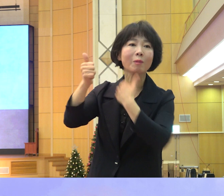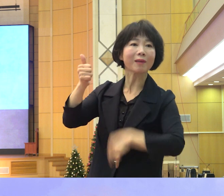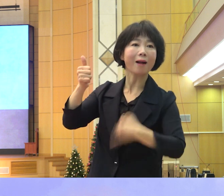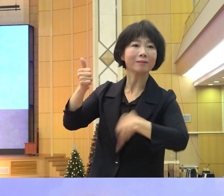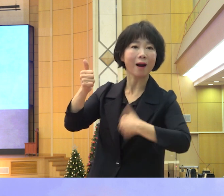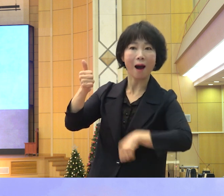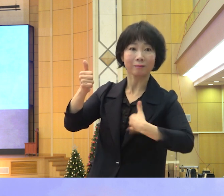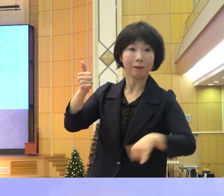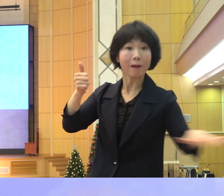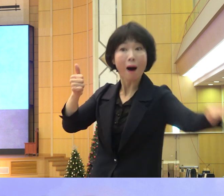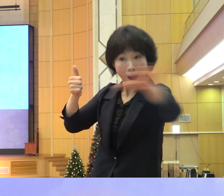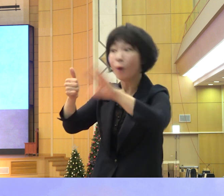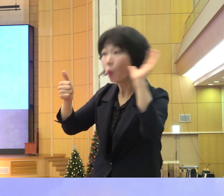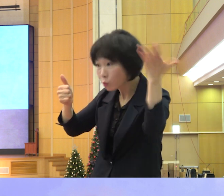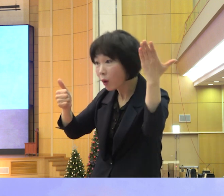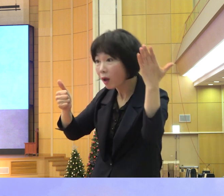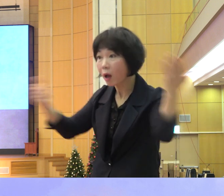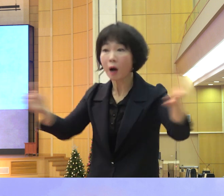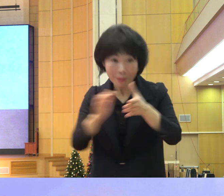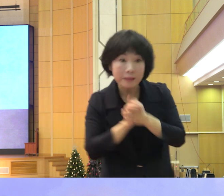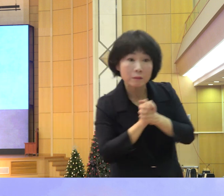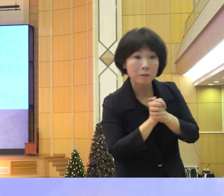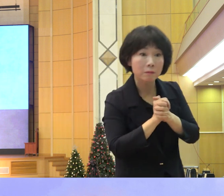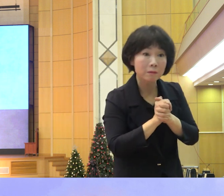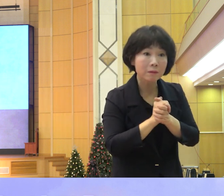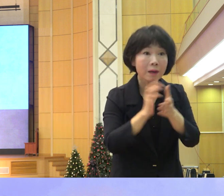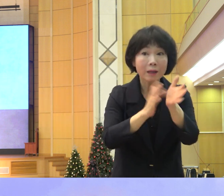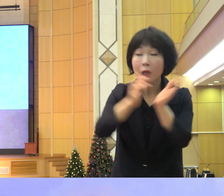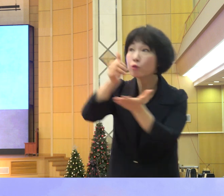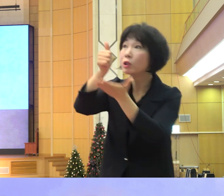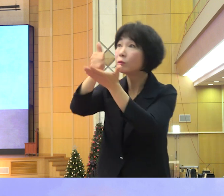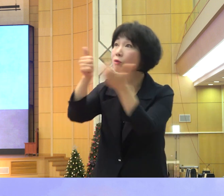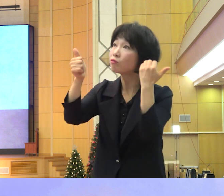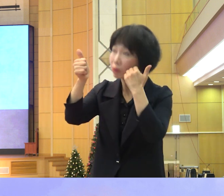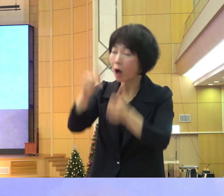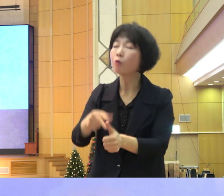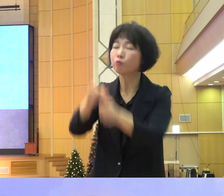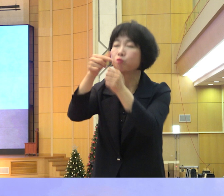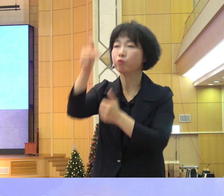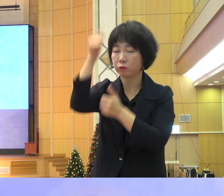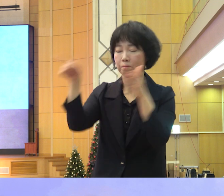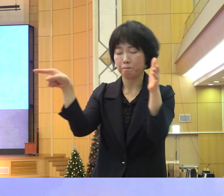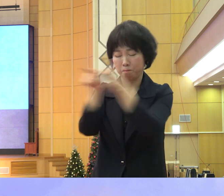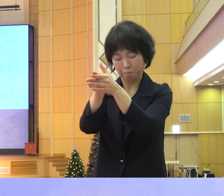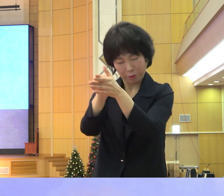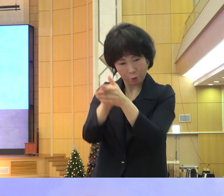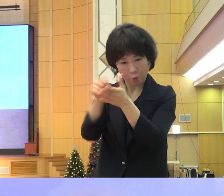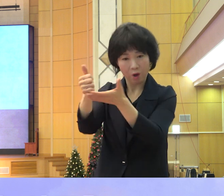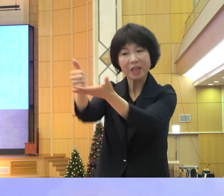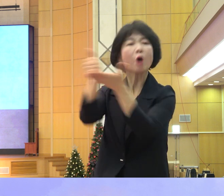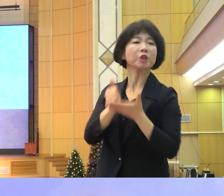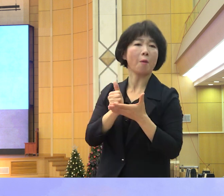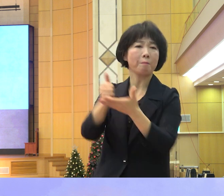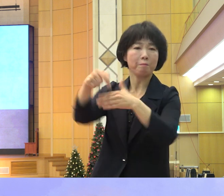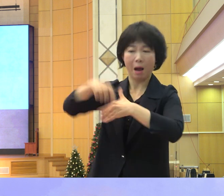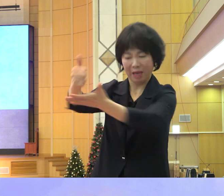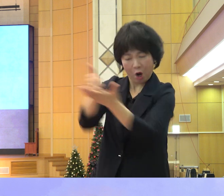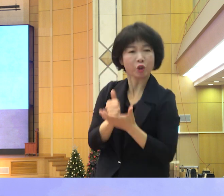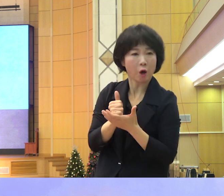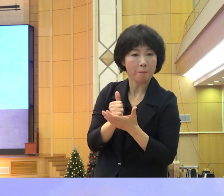예수를 구주로 영접하고 예수의 이름을 믿음으로 하나님의 자녀로 태어났을